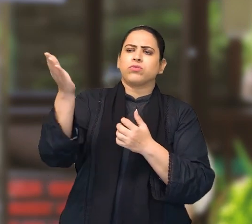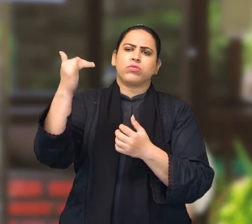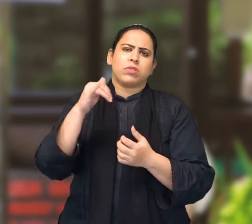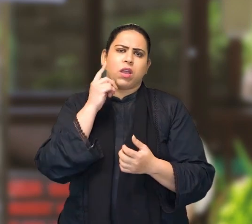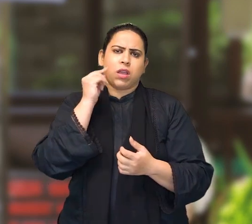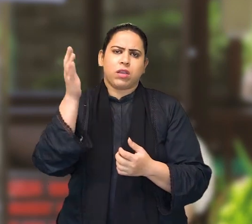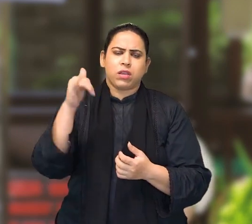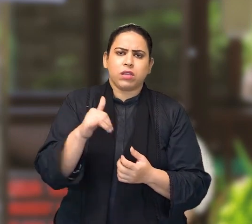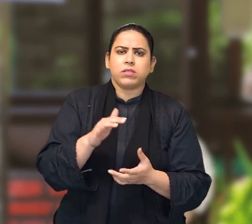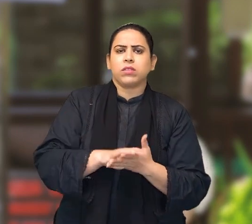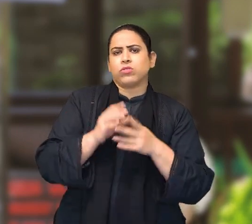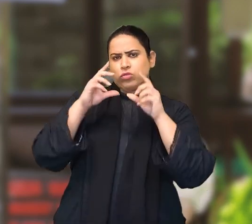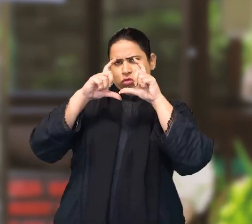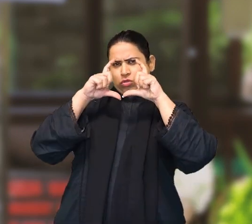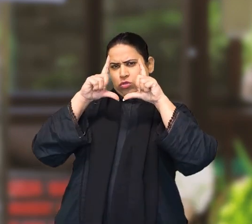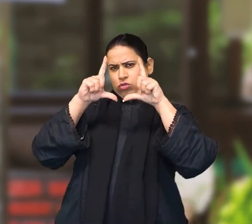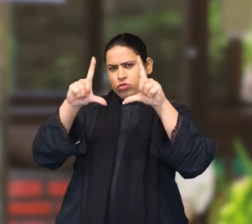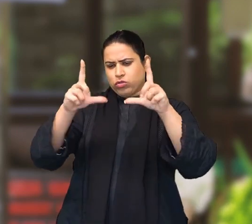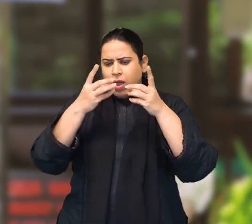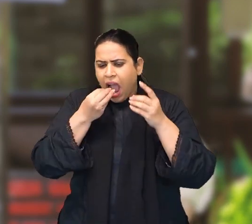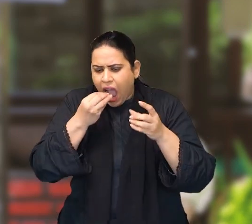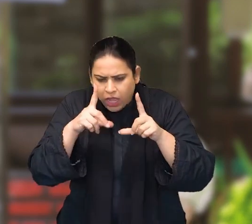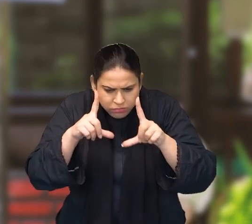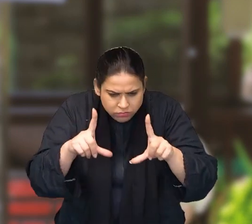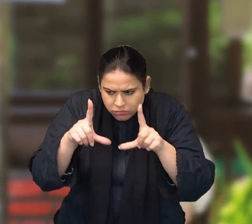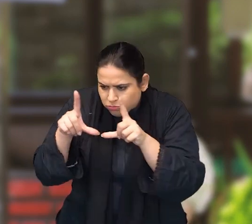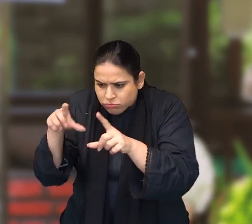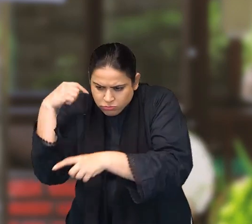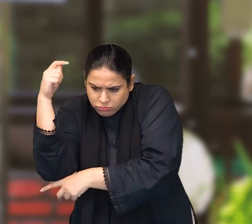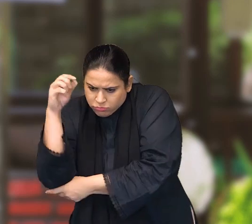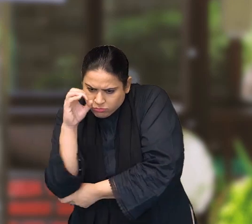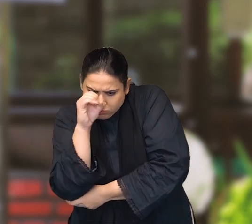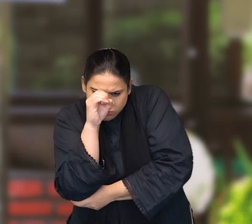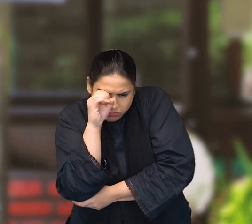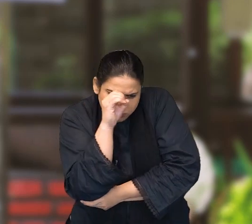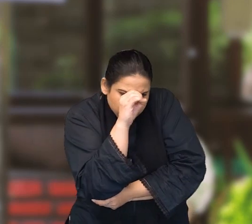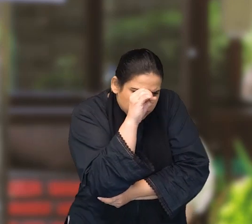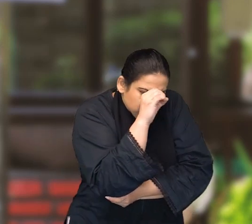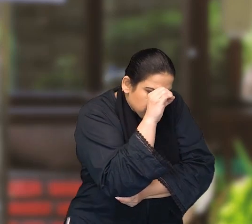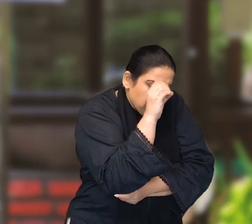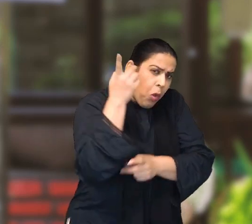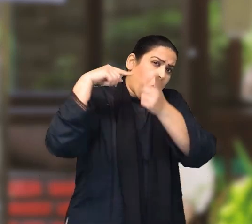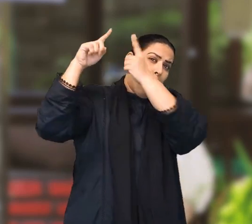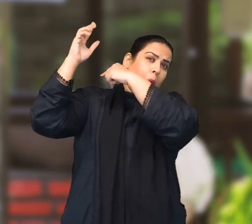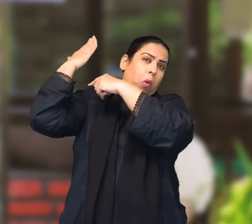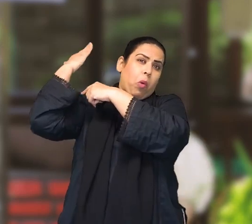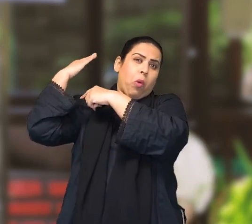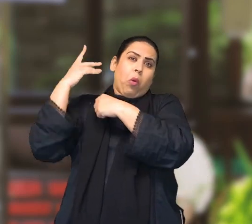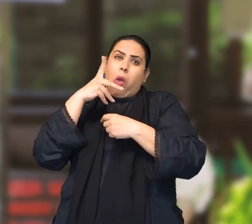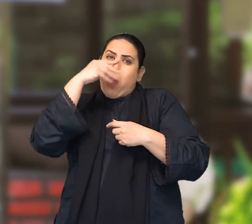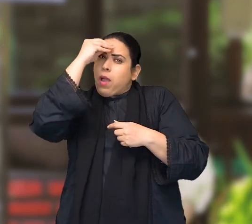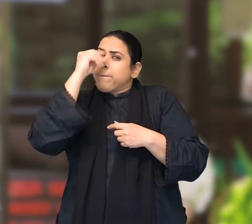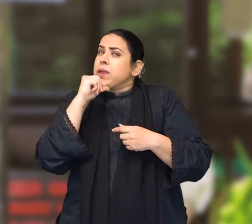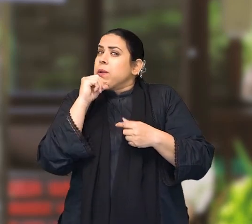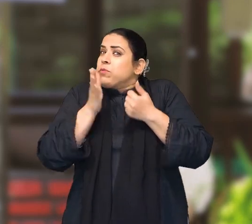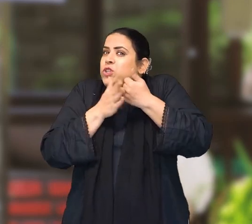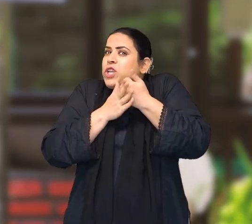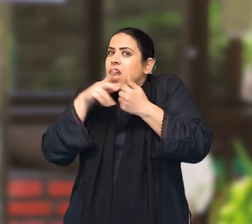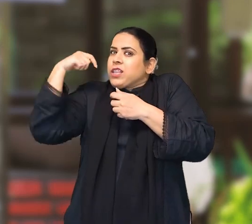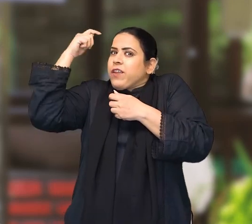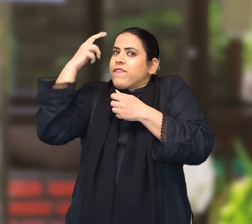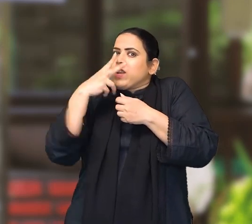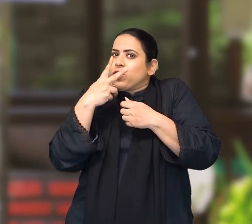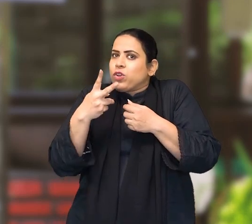पे बंदा आता था और जूम किया खाने पे और डिफरेंट चीज़ें की और लाइक वो एक रेगुलर पैटर्न चला जो कि हम अपने माँ बाप